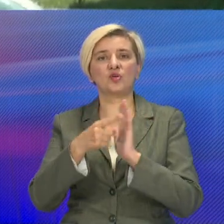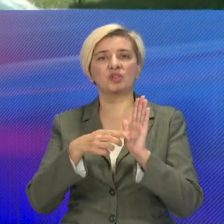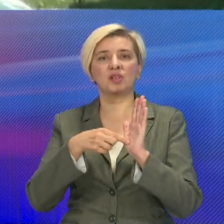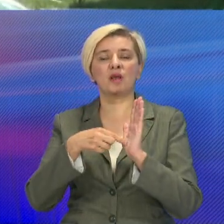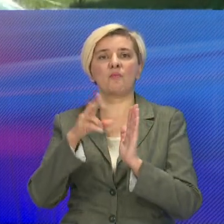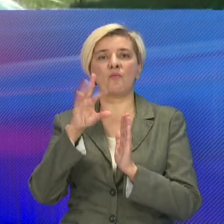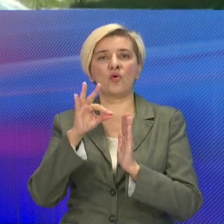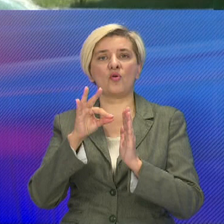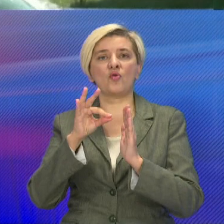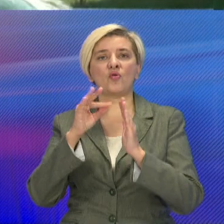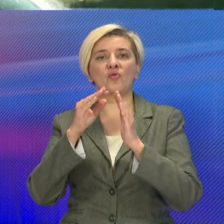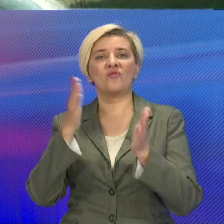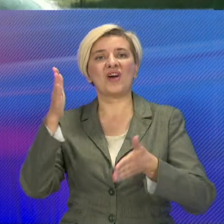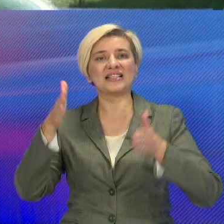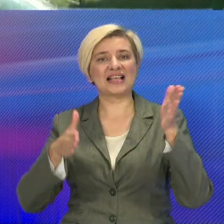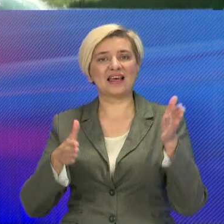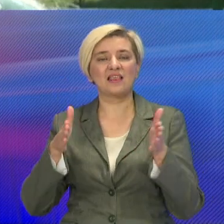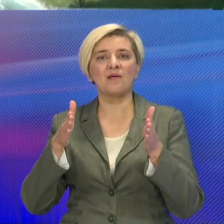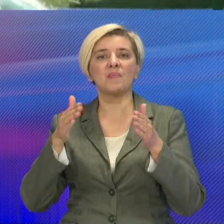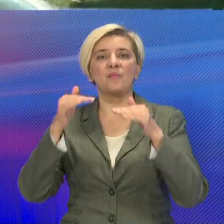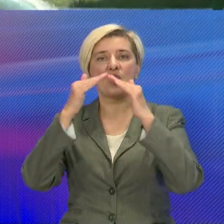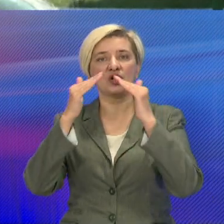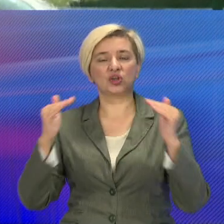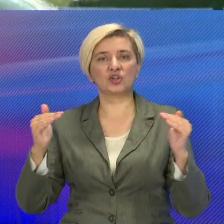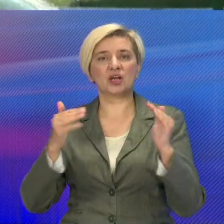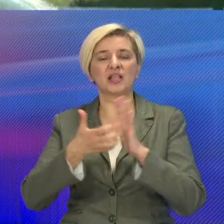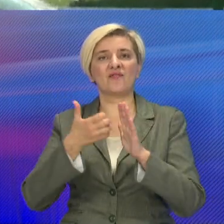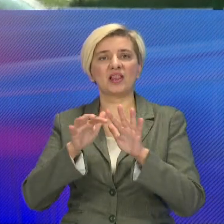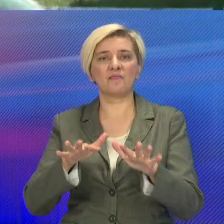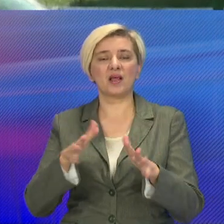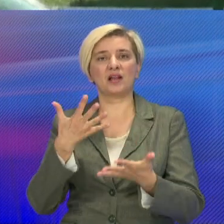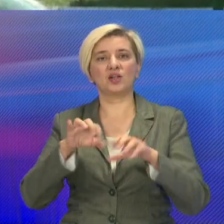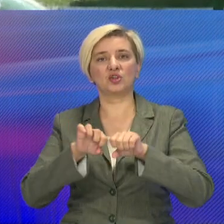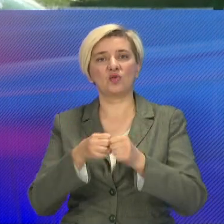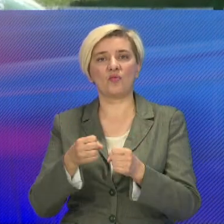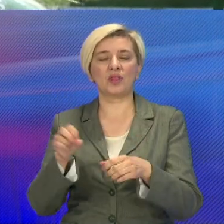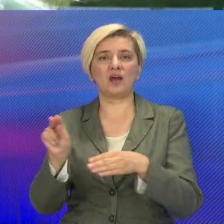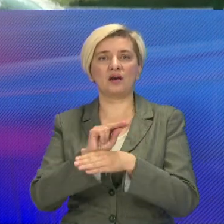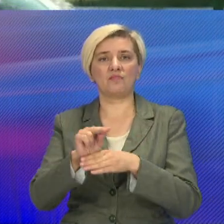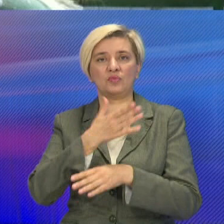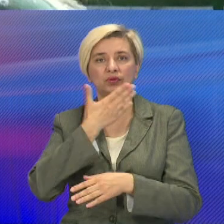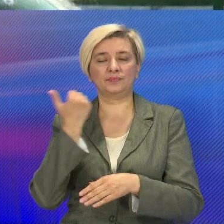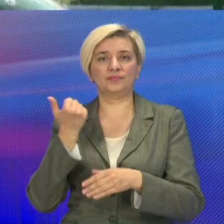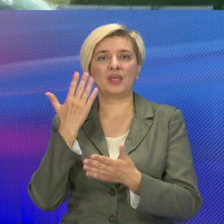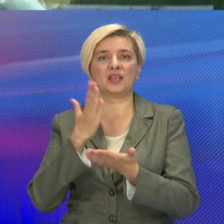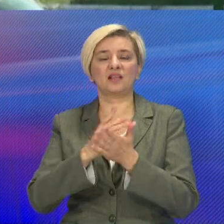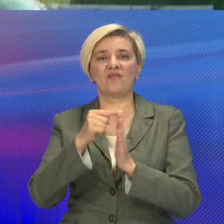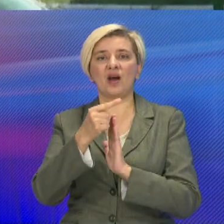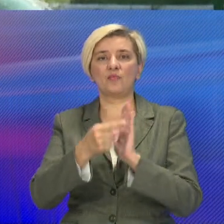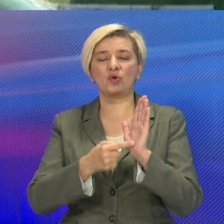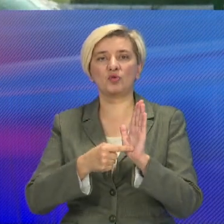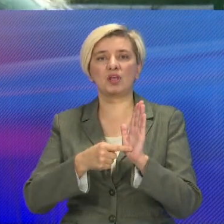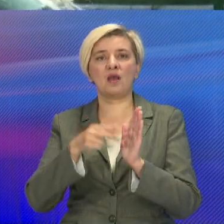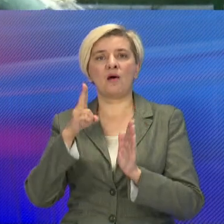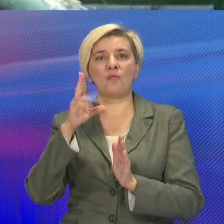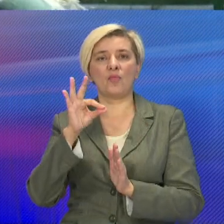не хватает мебели, она сломана, не отремонтирована. Есть вопросы по санитарным узлам, есть вопросы по дверным